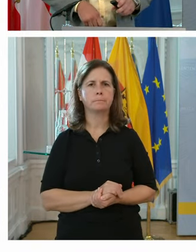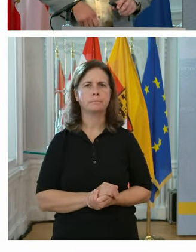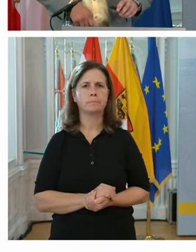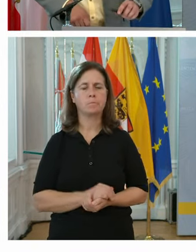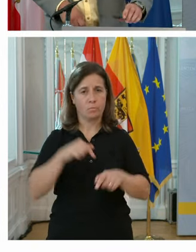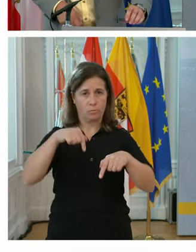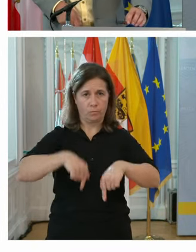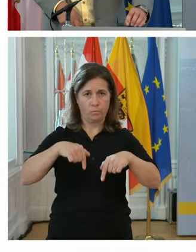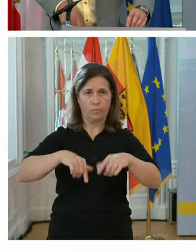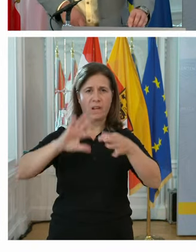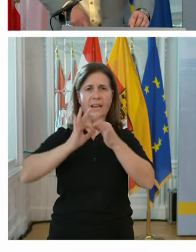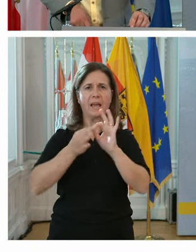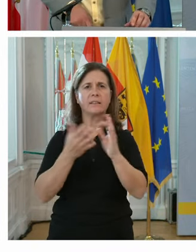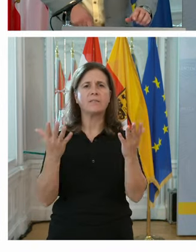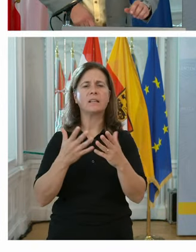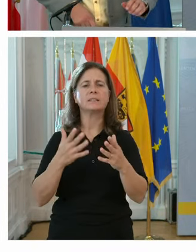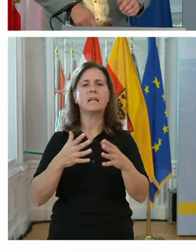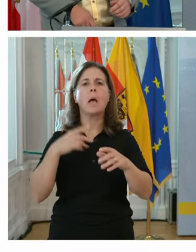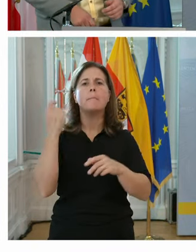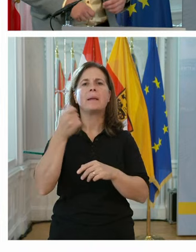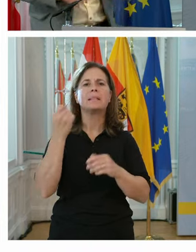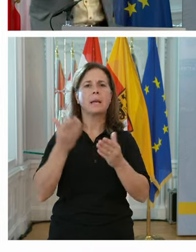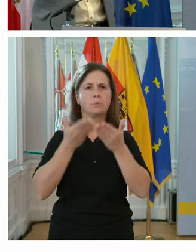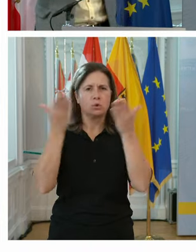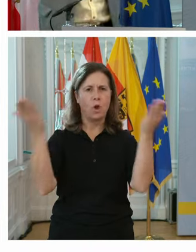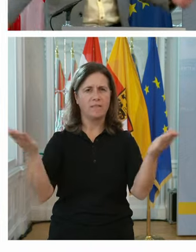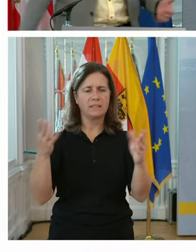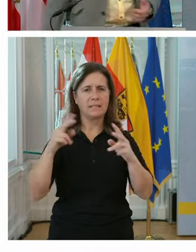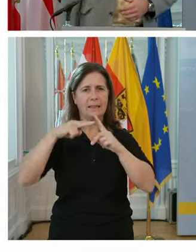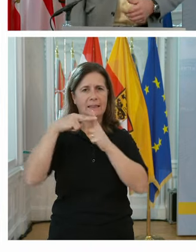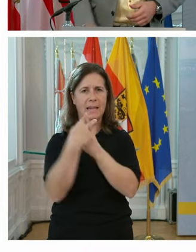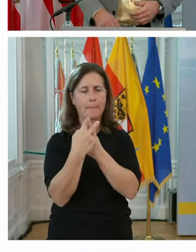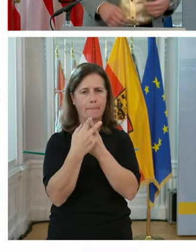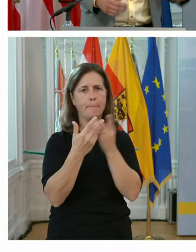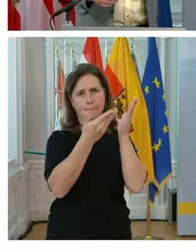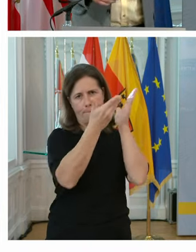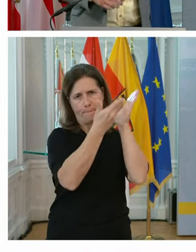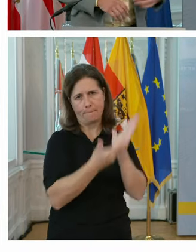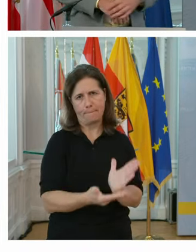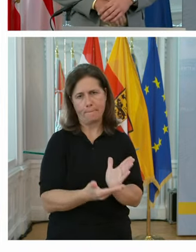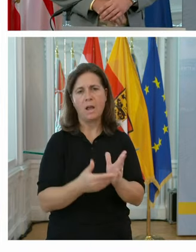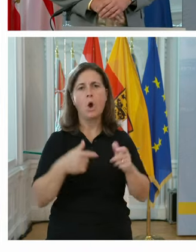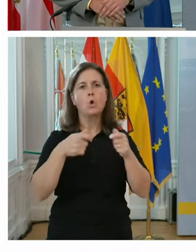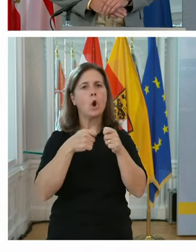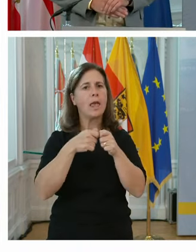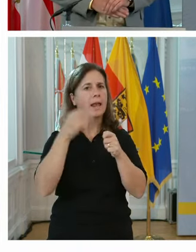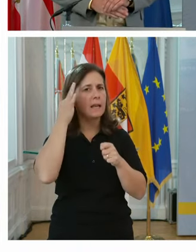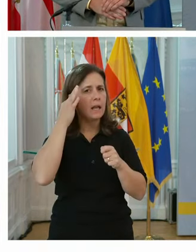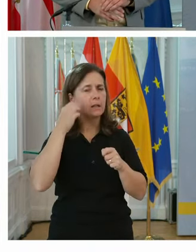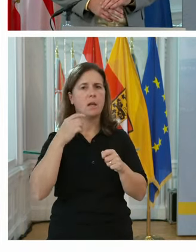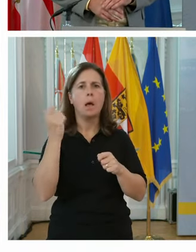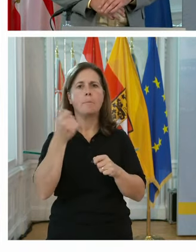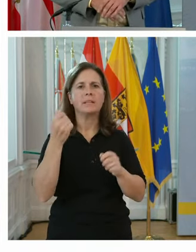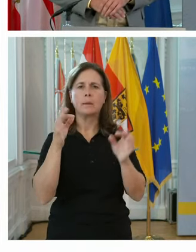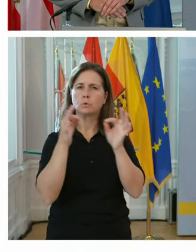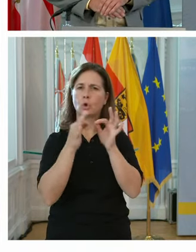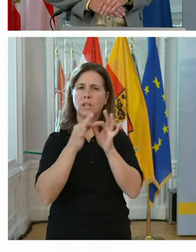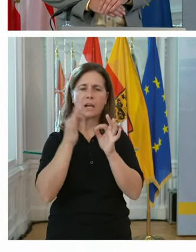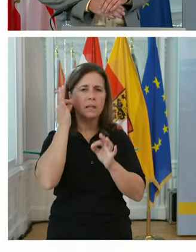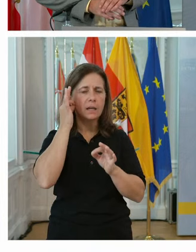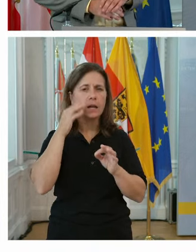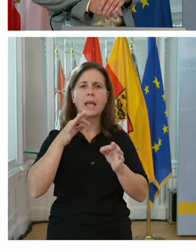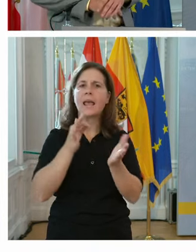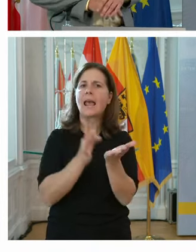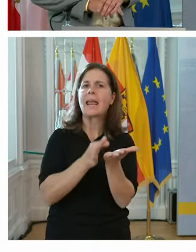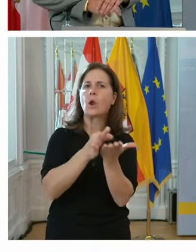In Kärnten steht Ihnen das Betriebsservice-Team zur Verfügung. Die Kolleginnen von den Betriebskontakterinnen sind